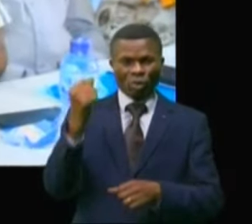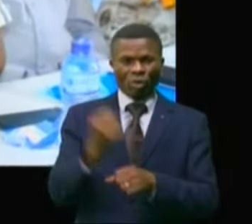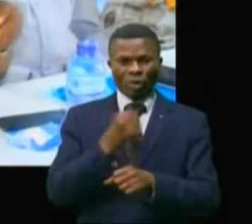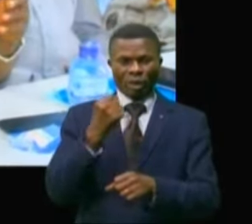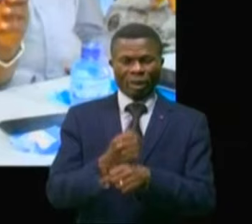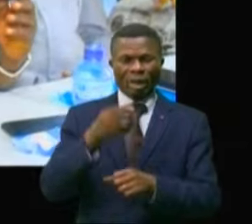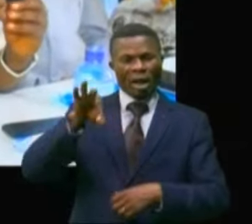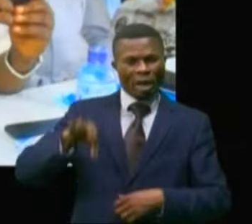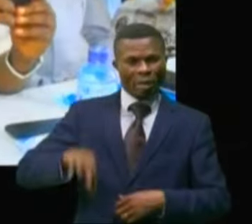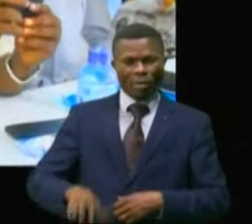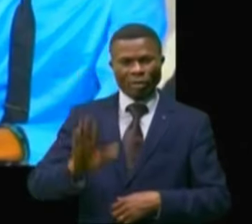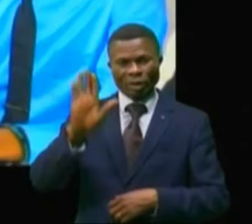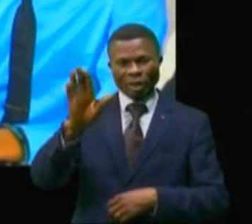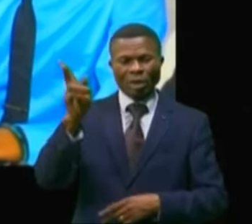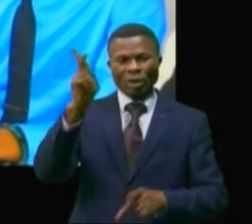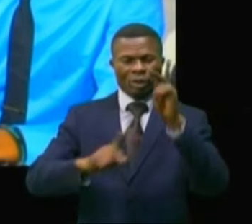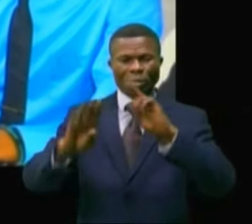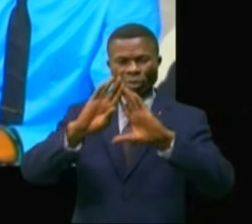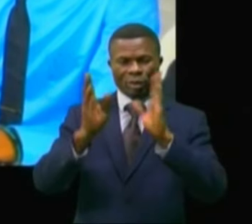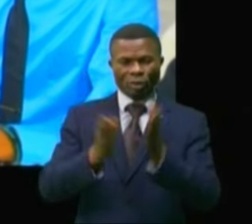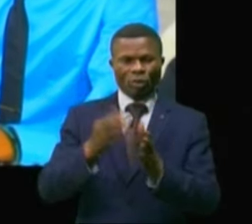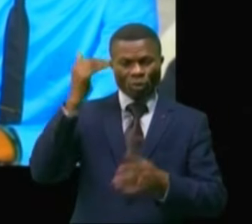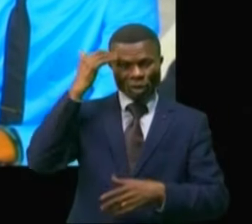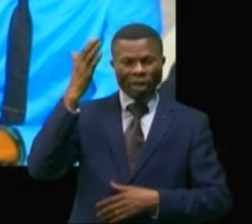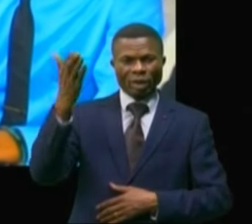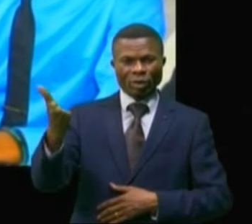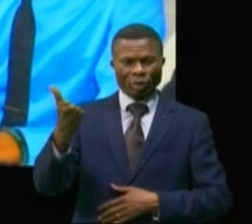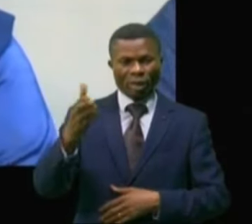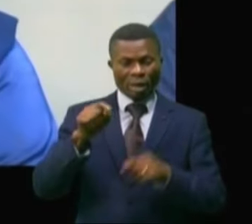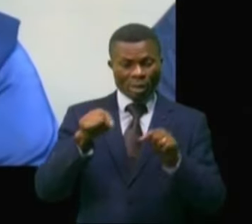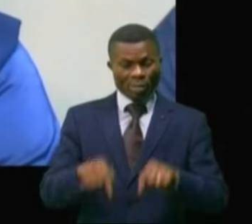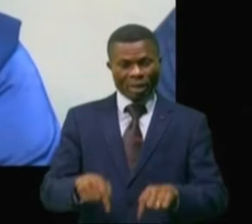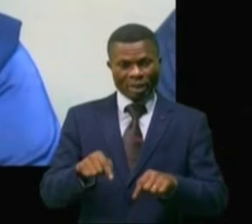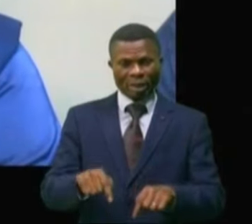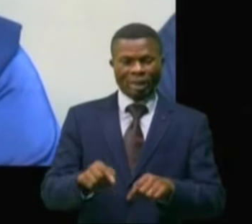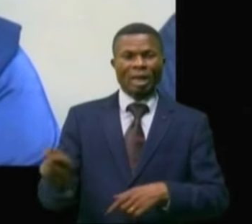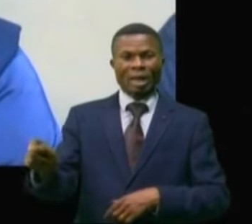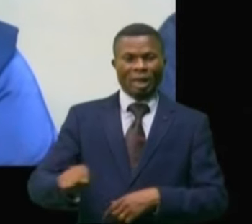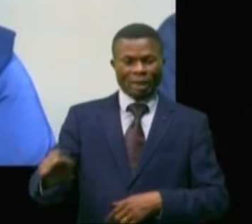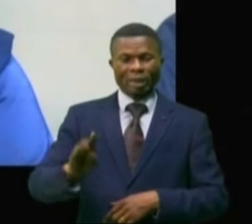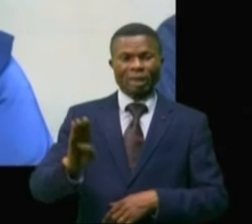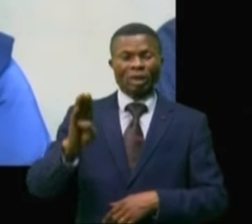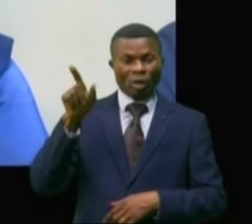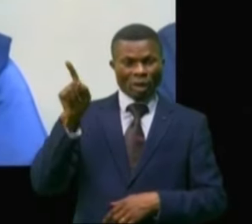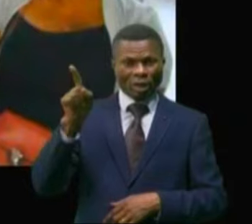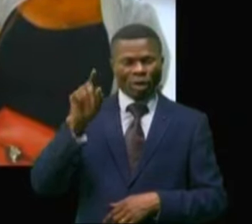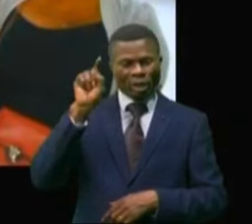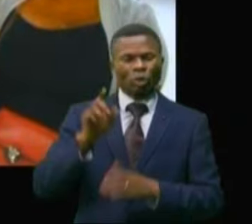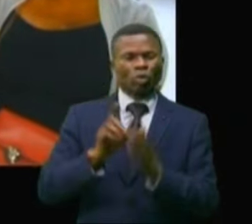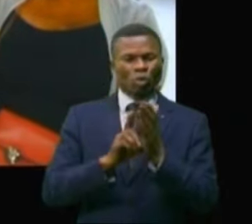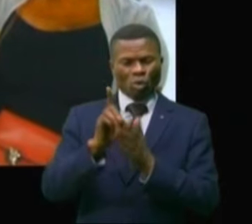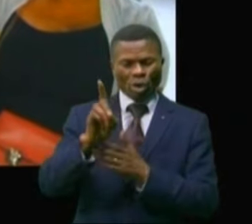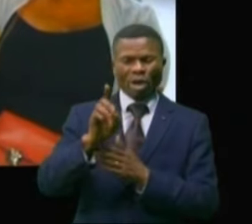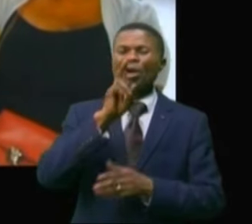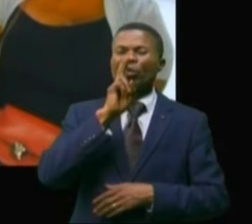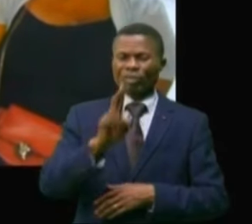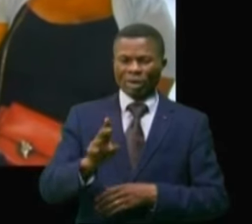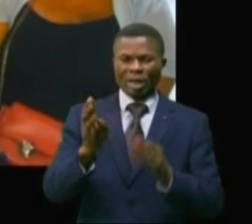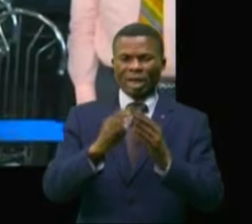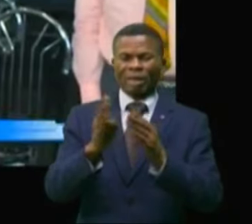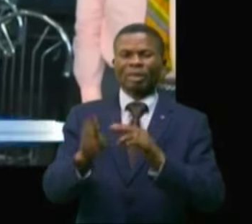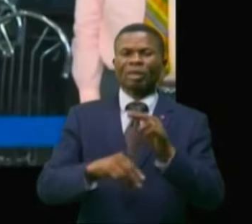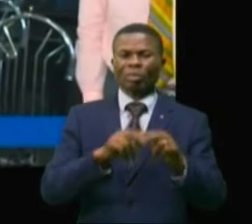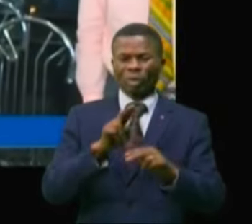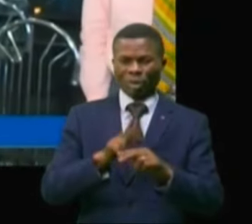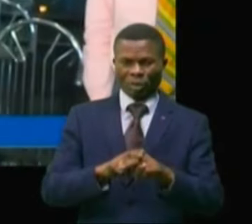le bien-être de la population de Bolomba. Pour lui, cette fois-ci, le territoire de Bolomba est valablement représenté à l'Assemblée nationale.